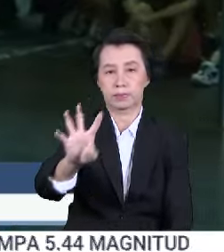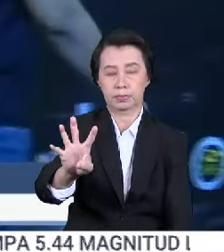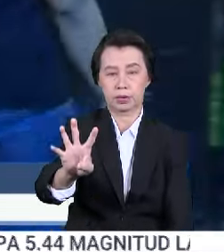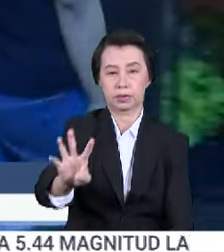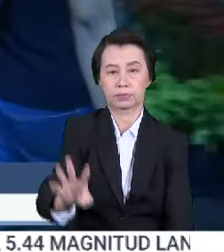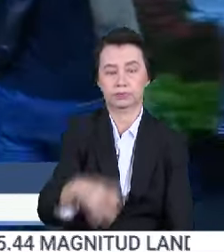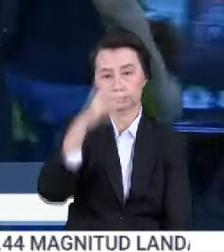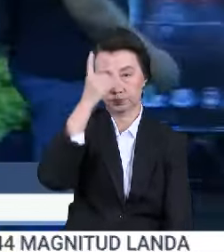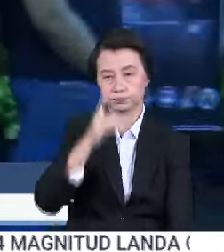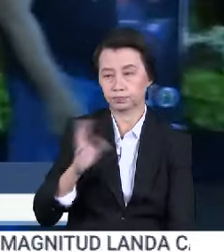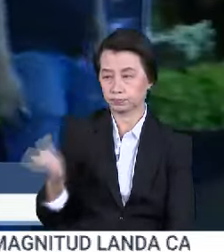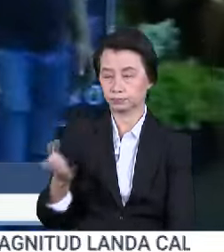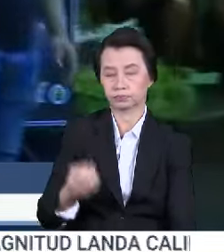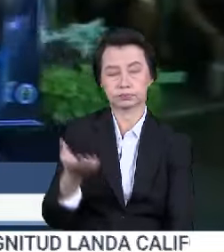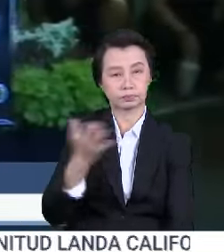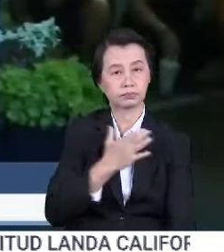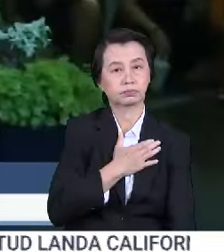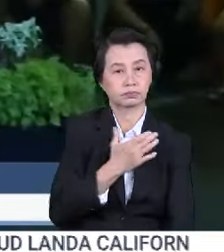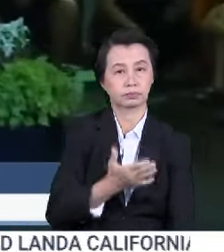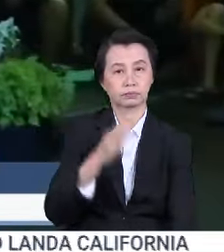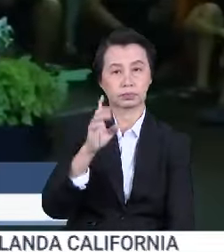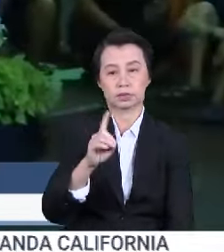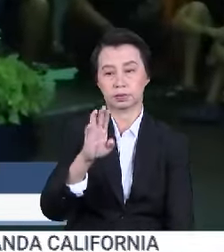data Junaedi juga memberi komitmen